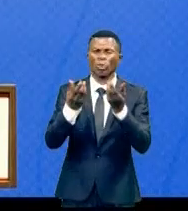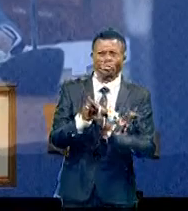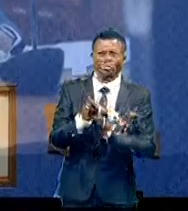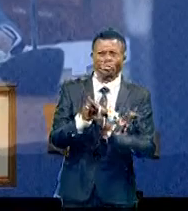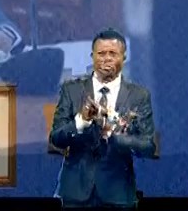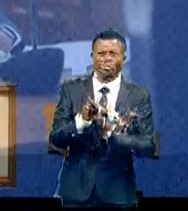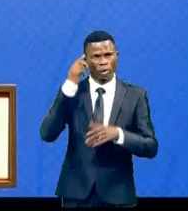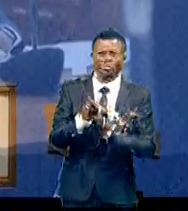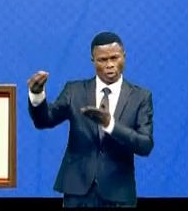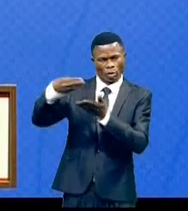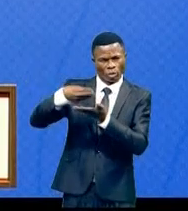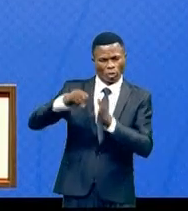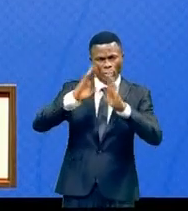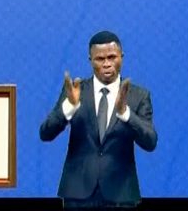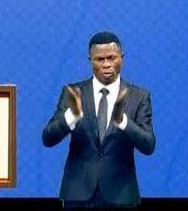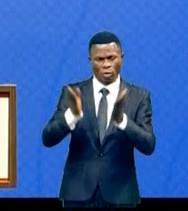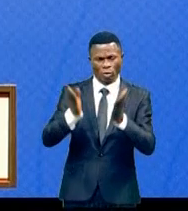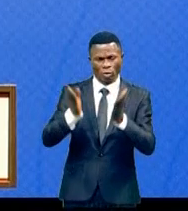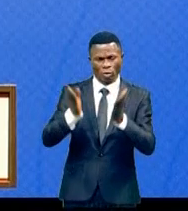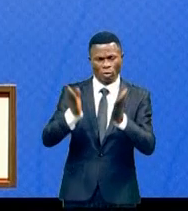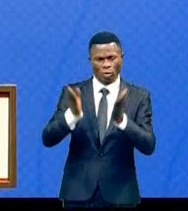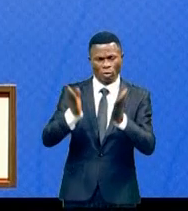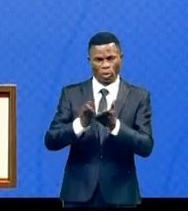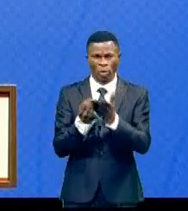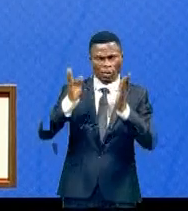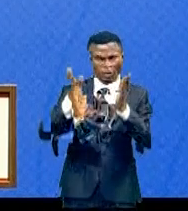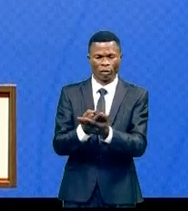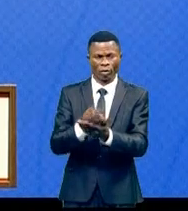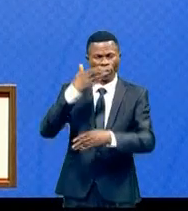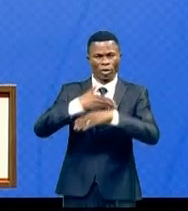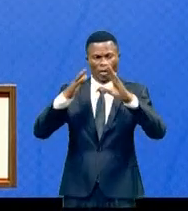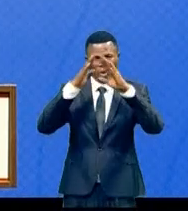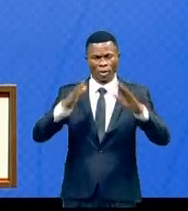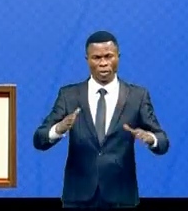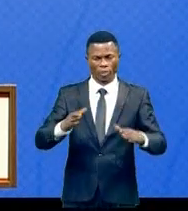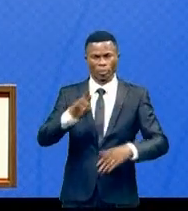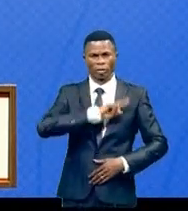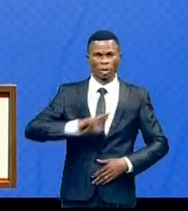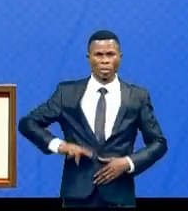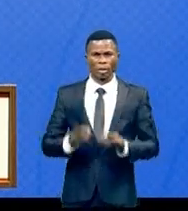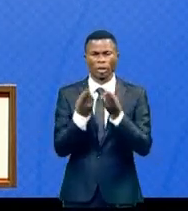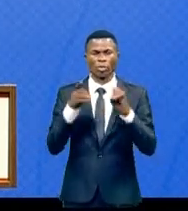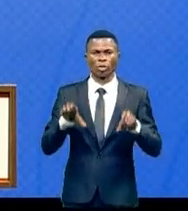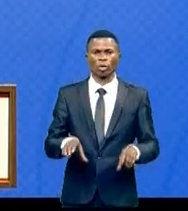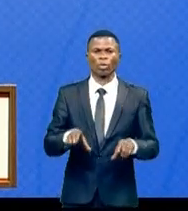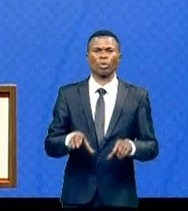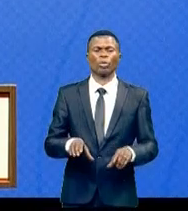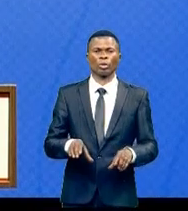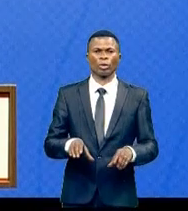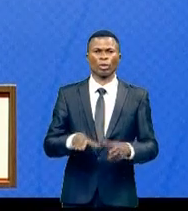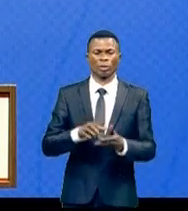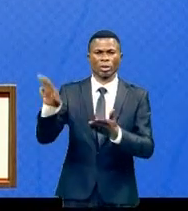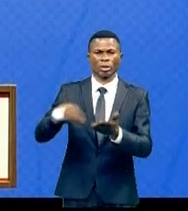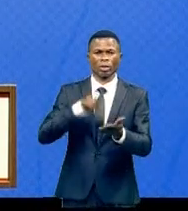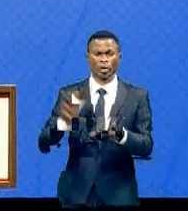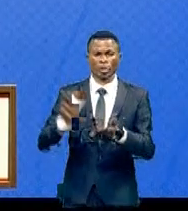transactions de toutes les sources disponibles d'infrastructures. La République démocratique du Congo avait signé